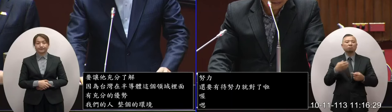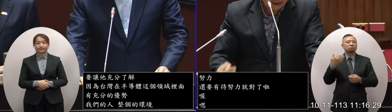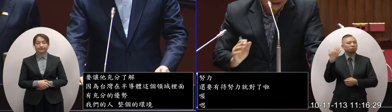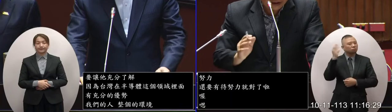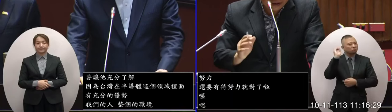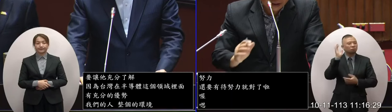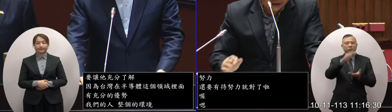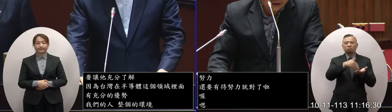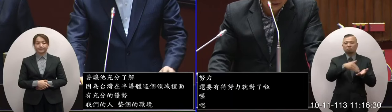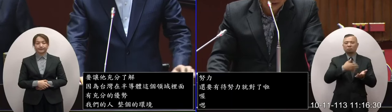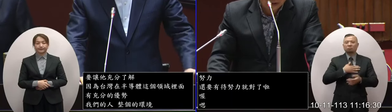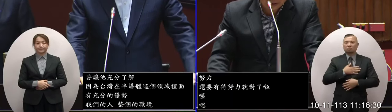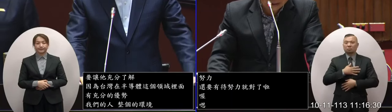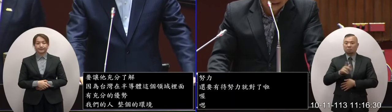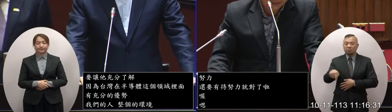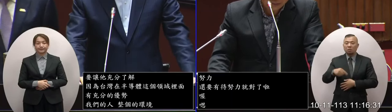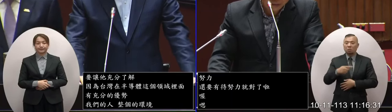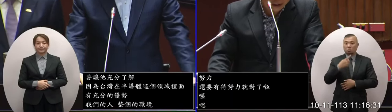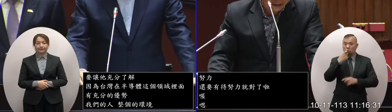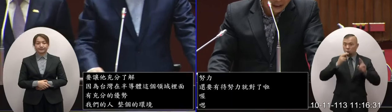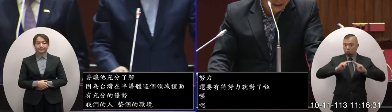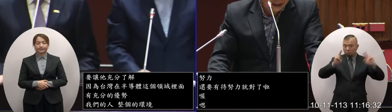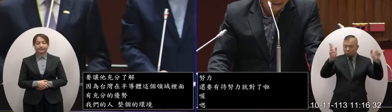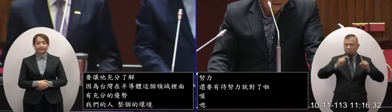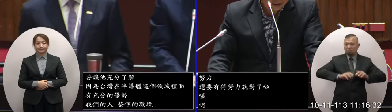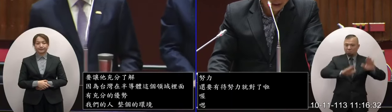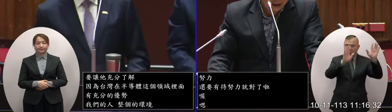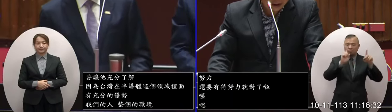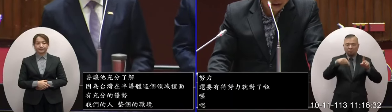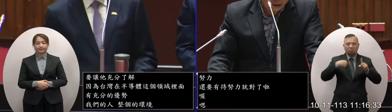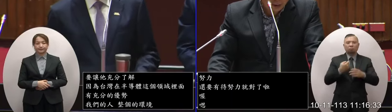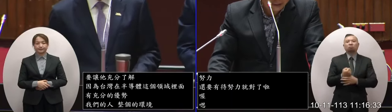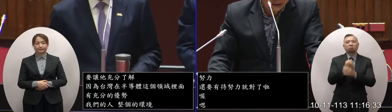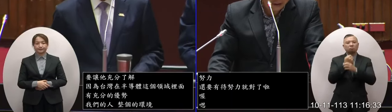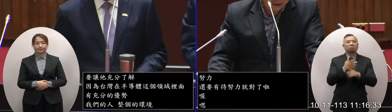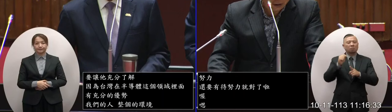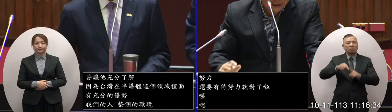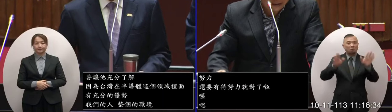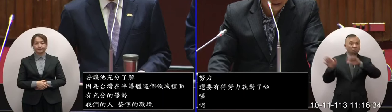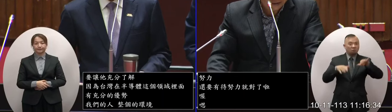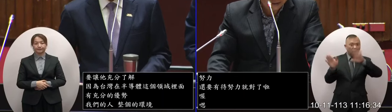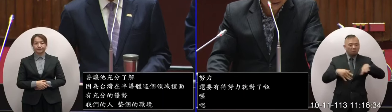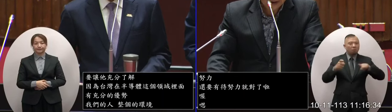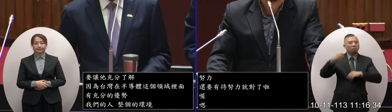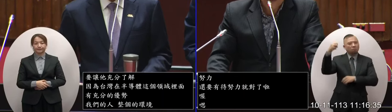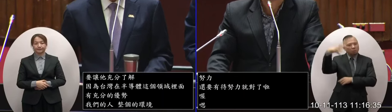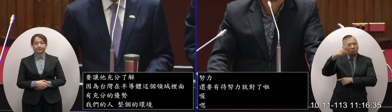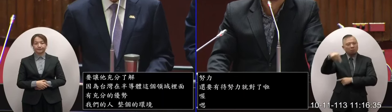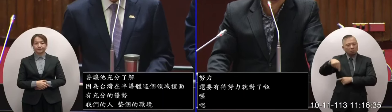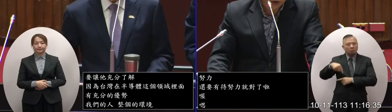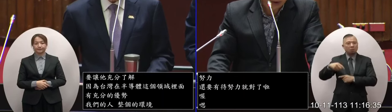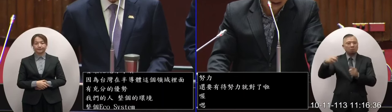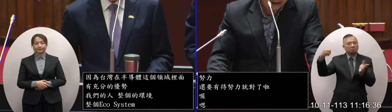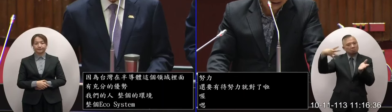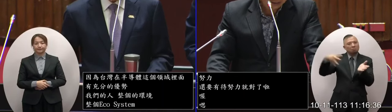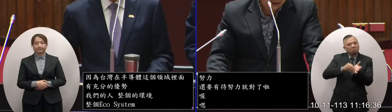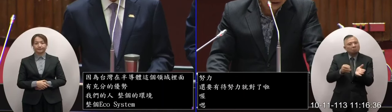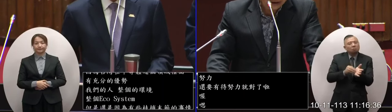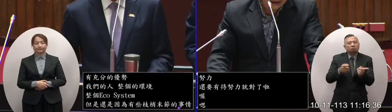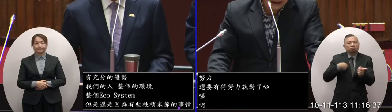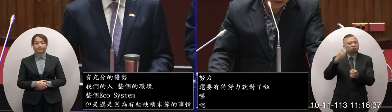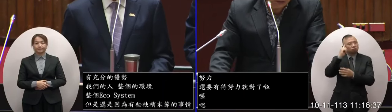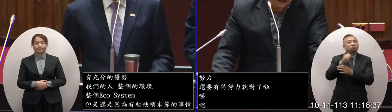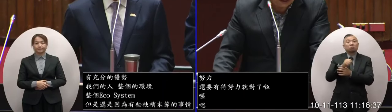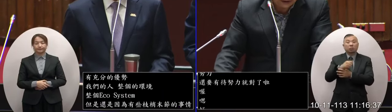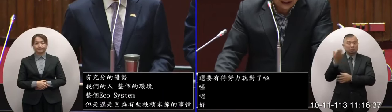院长。本席是支持绿能发展，风电、太阳啊，以及光电都赞成。那当初啊，